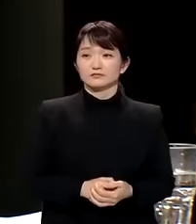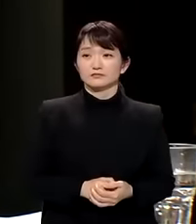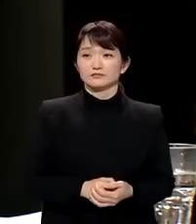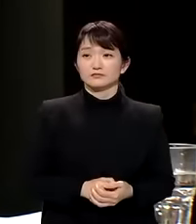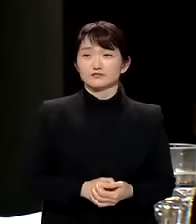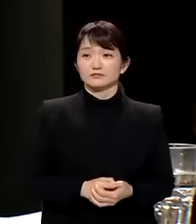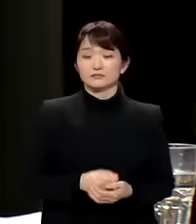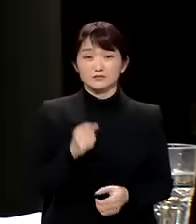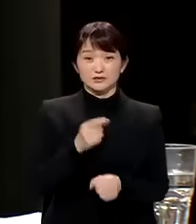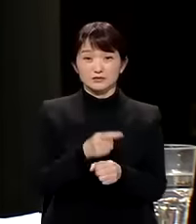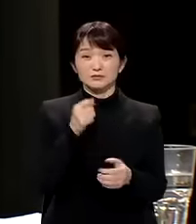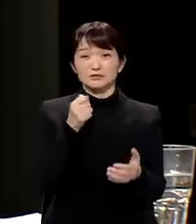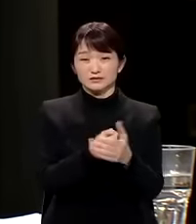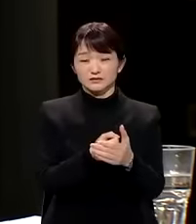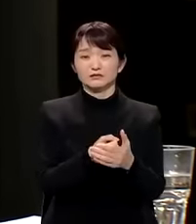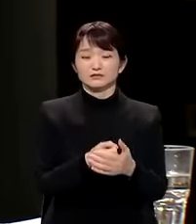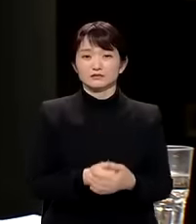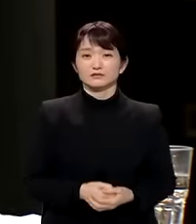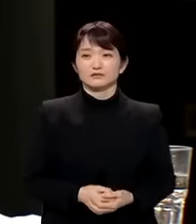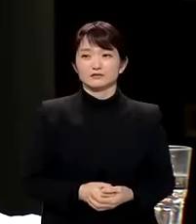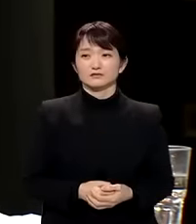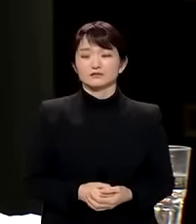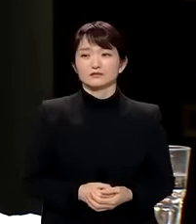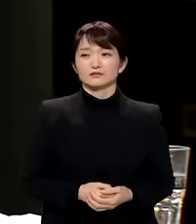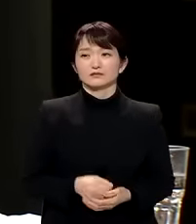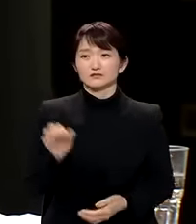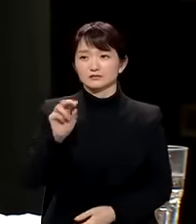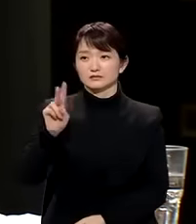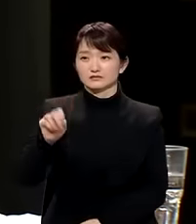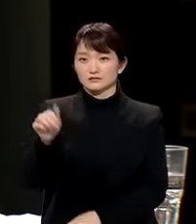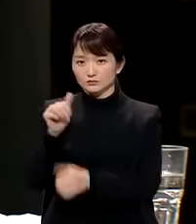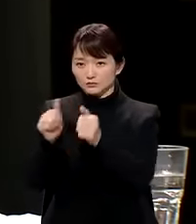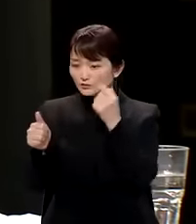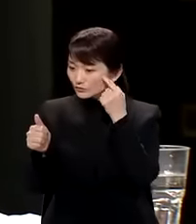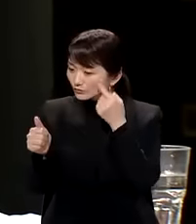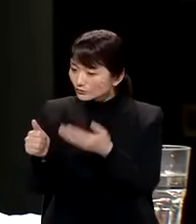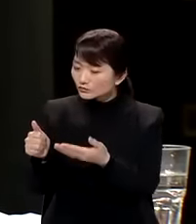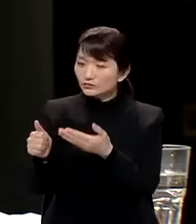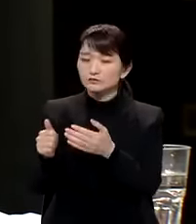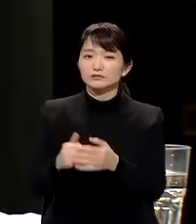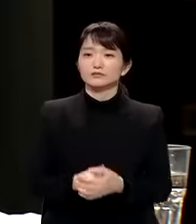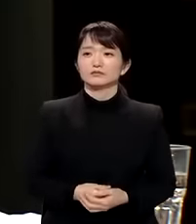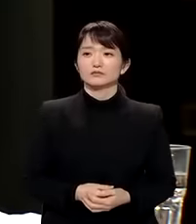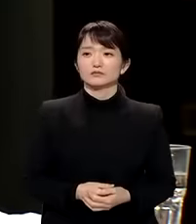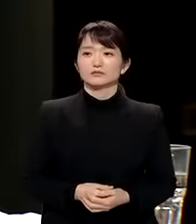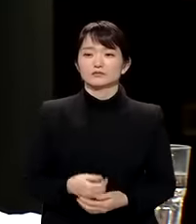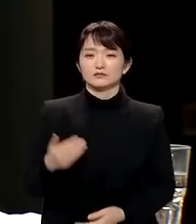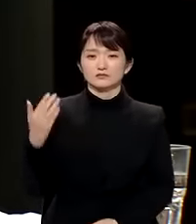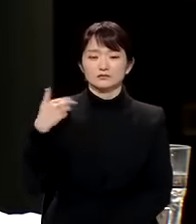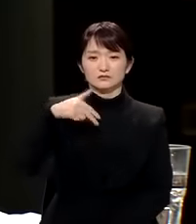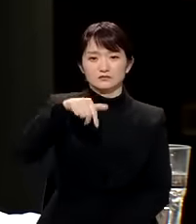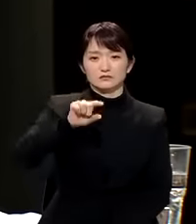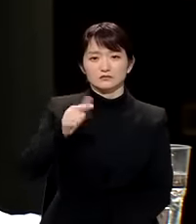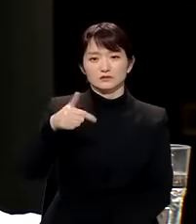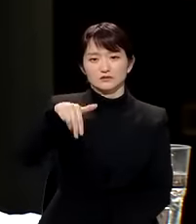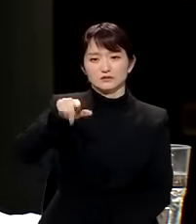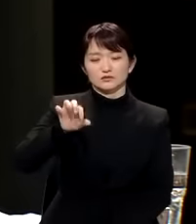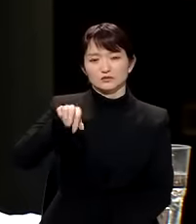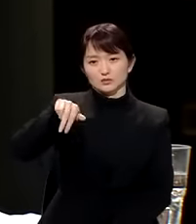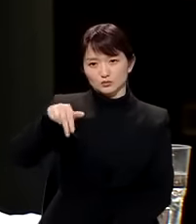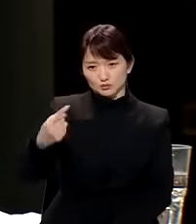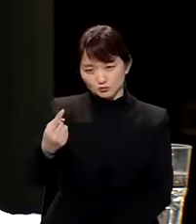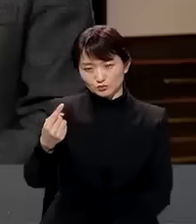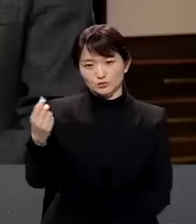항소했습니다 자제가 양변호사께고 싶은 건 따르 있는데 그 전청조 때도 그랬고 지금이